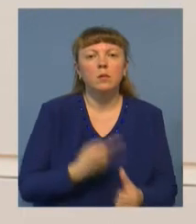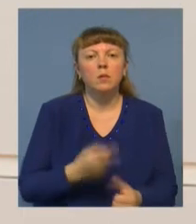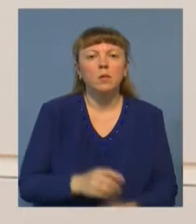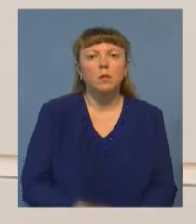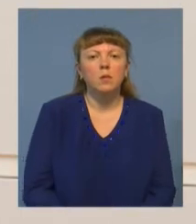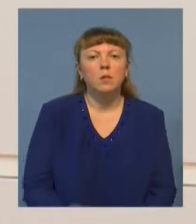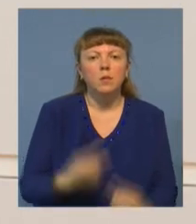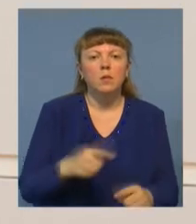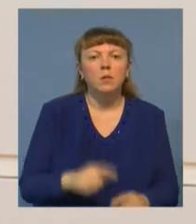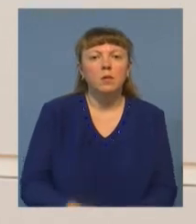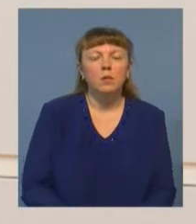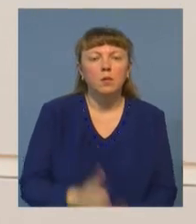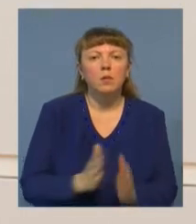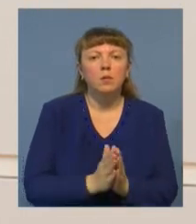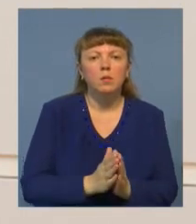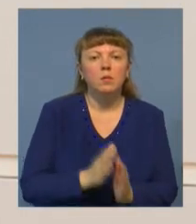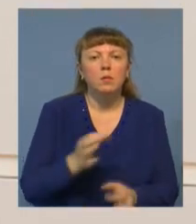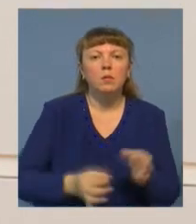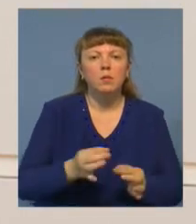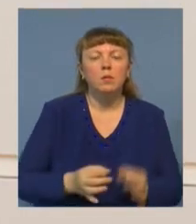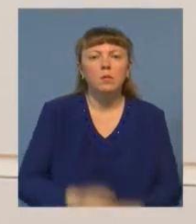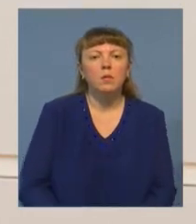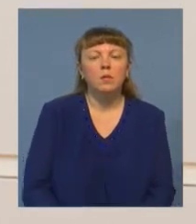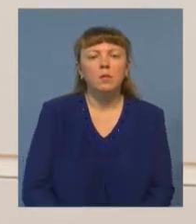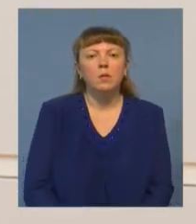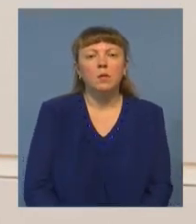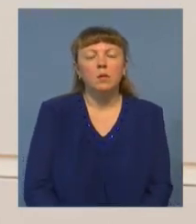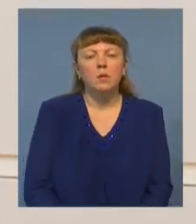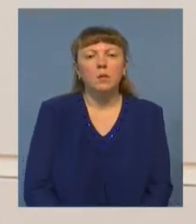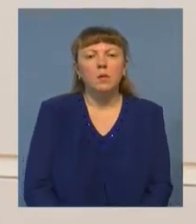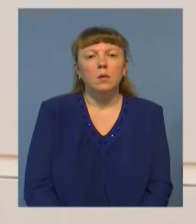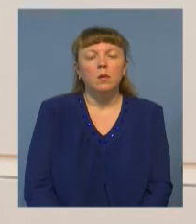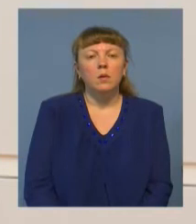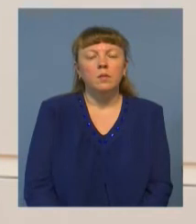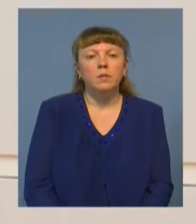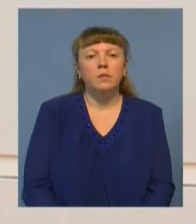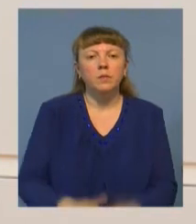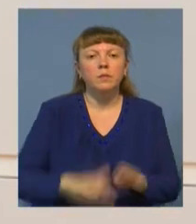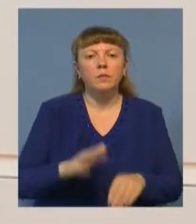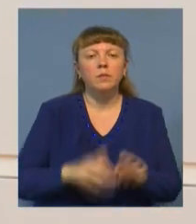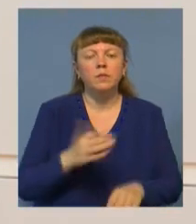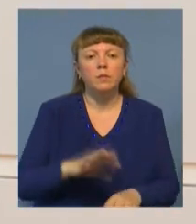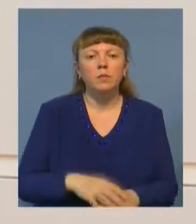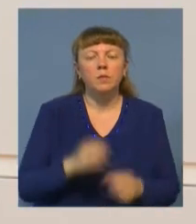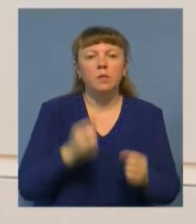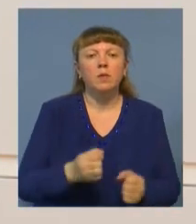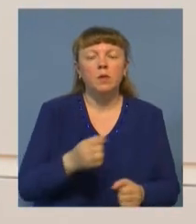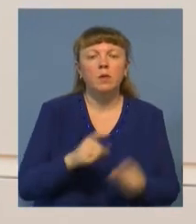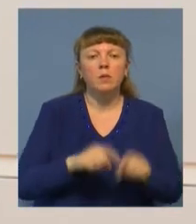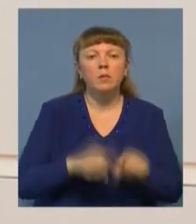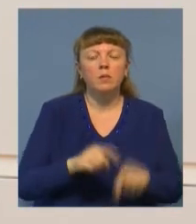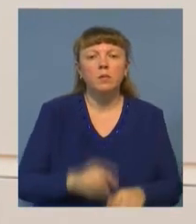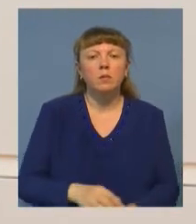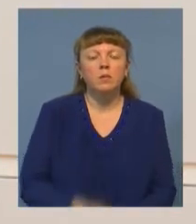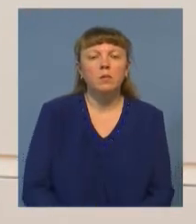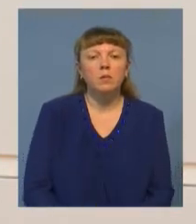и обращаются с этим в суд. Но на практике обращение в суд, установление родственных отношений,